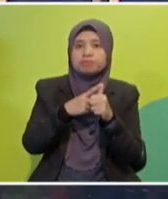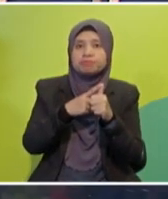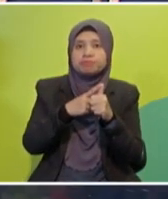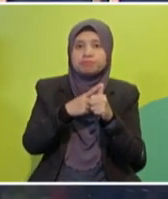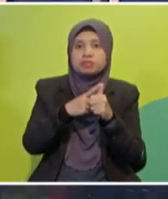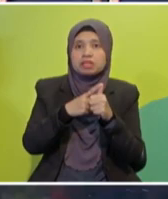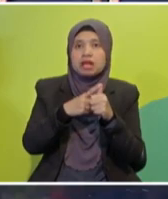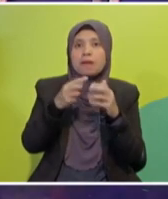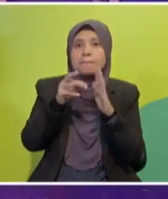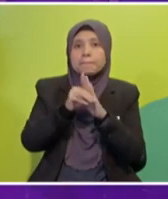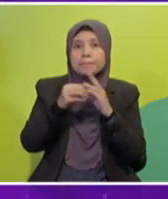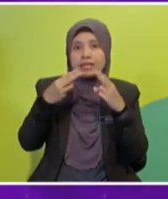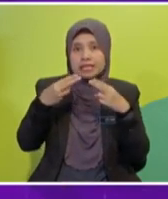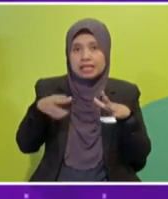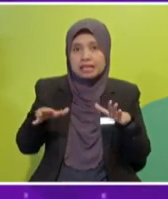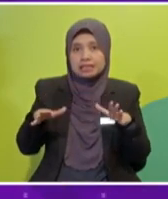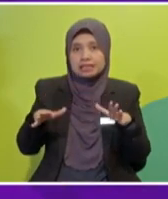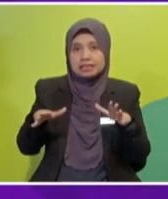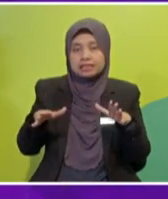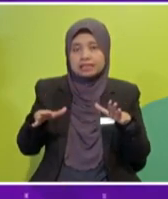apa? Menghilangkan?